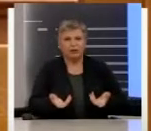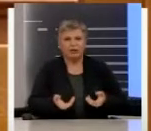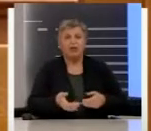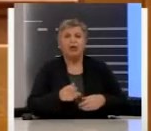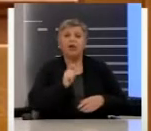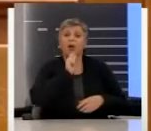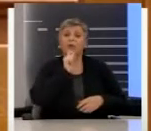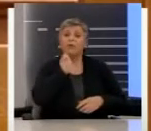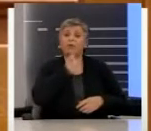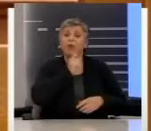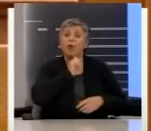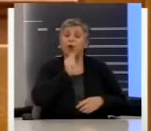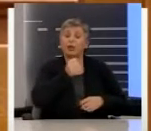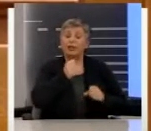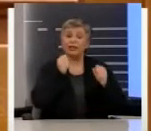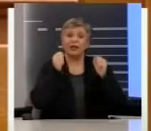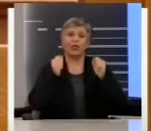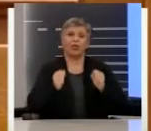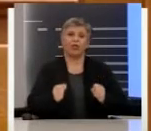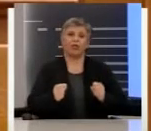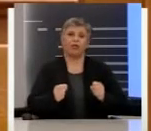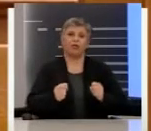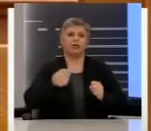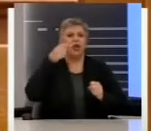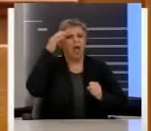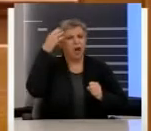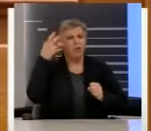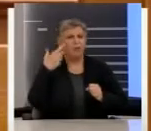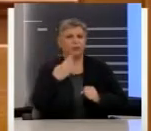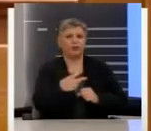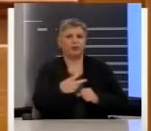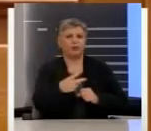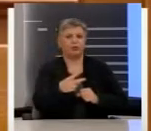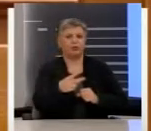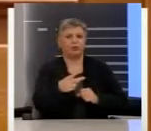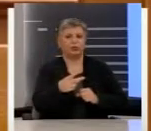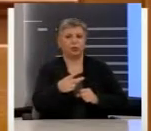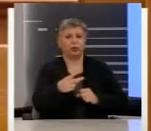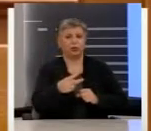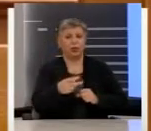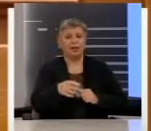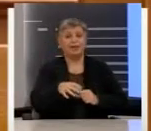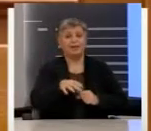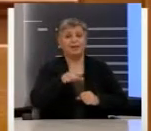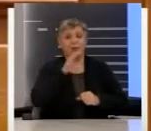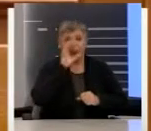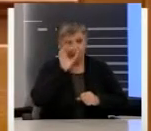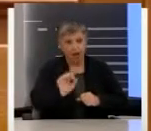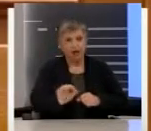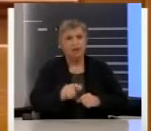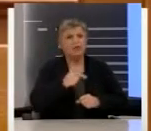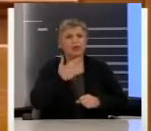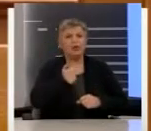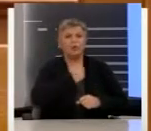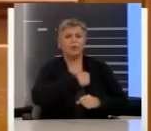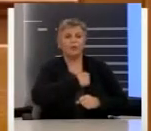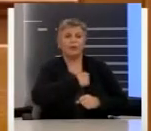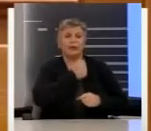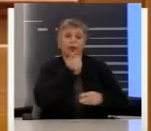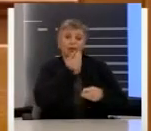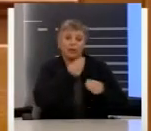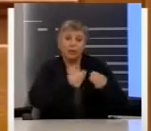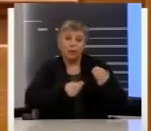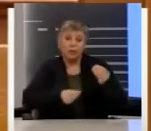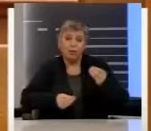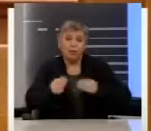Σεβαστή, αλλά είναι πολιτική άποψη. Πολύ περισσότερο πολιτική άποψη είναι η